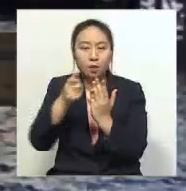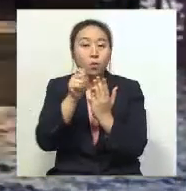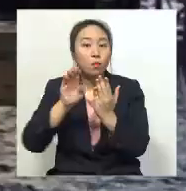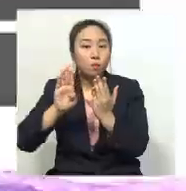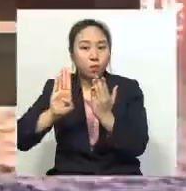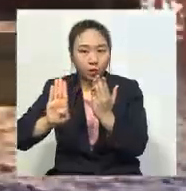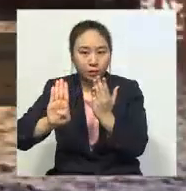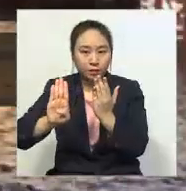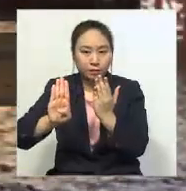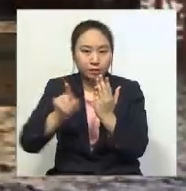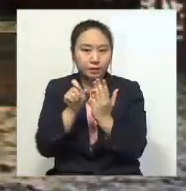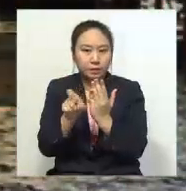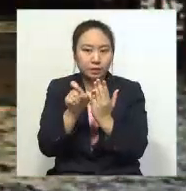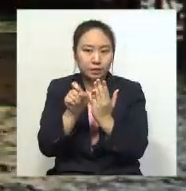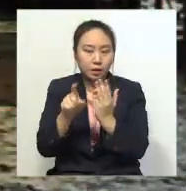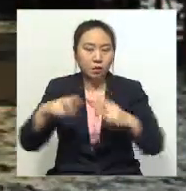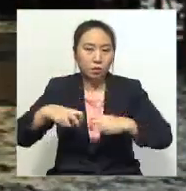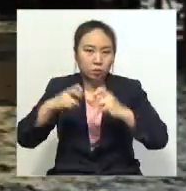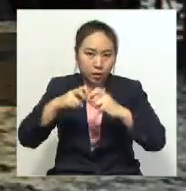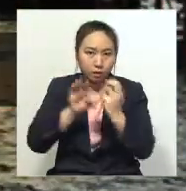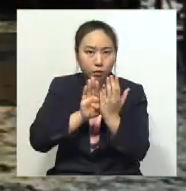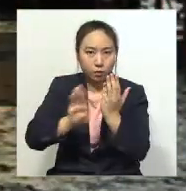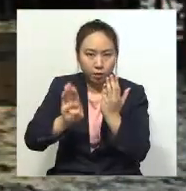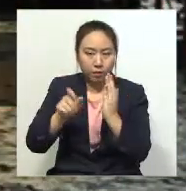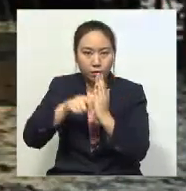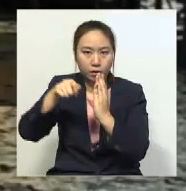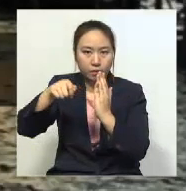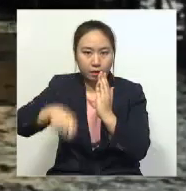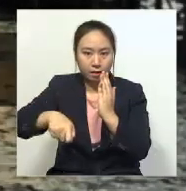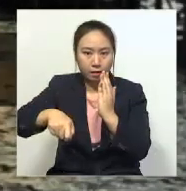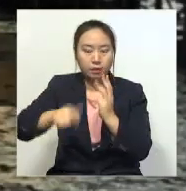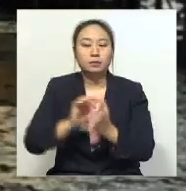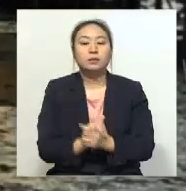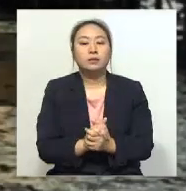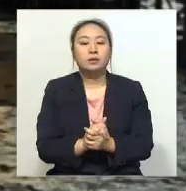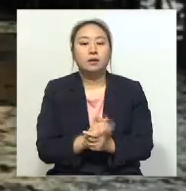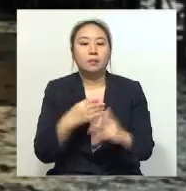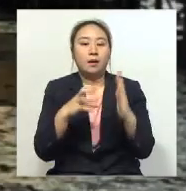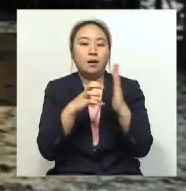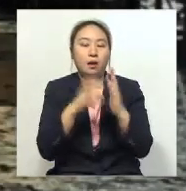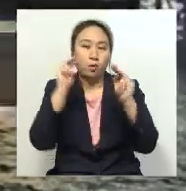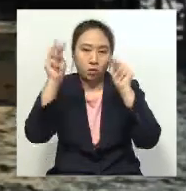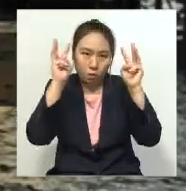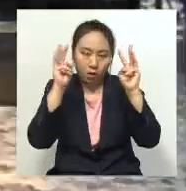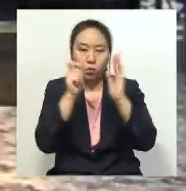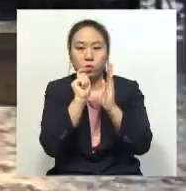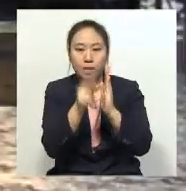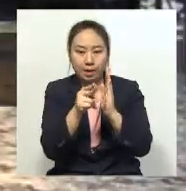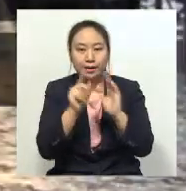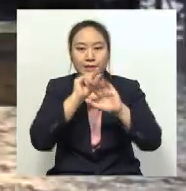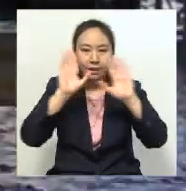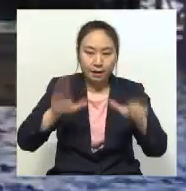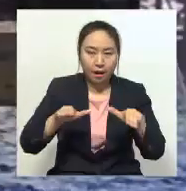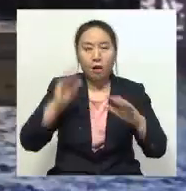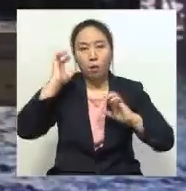อุบลราชธานีศรีสะเกษสุรินทร์บุรีรัมย์นครราชสีมาภาคกลางนครสวรรค์อุทัยธานีชัยนา